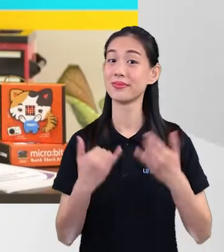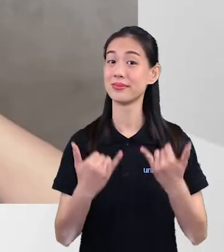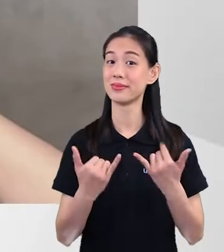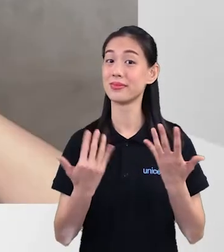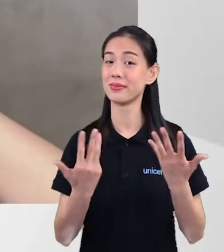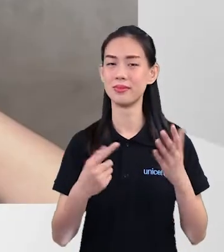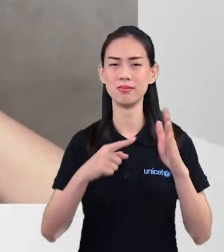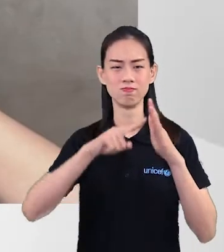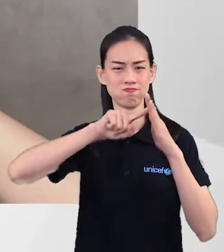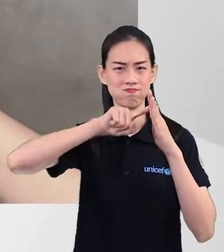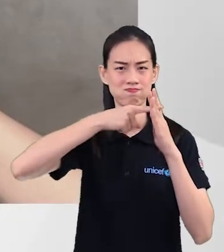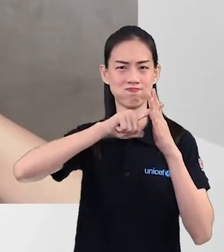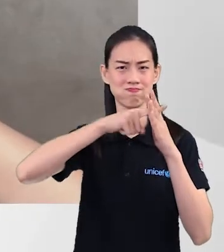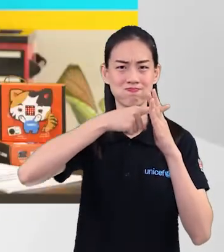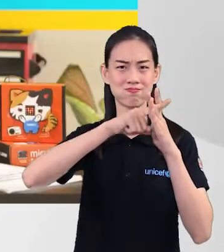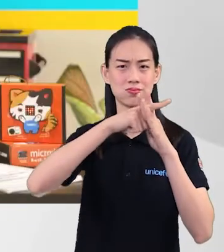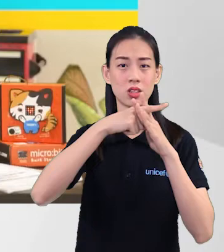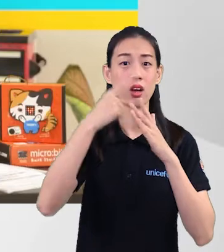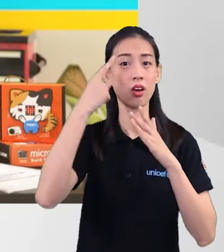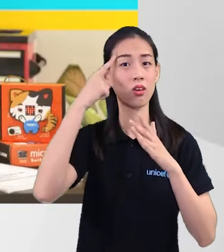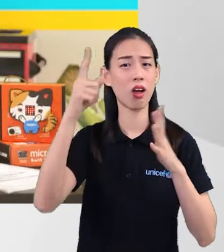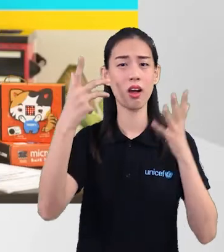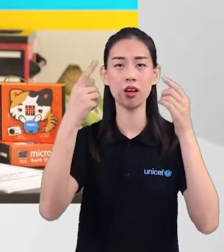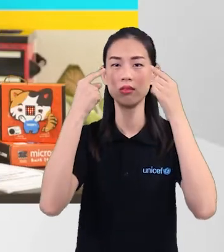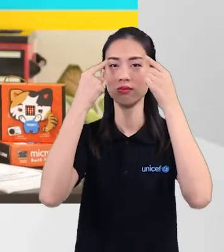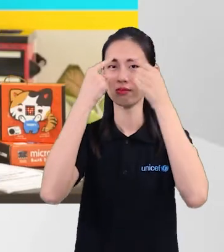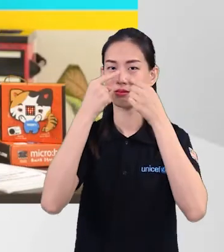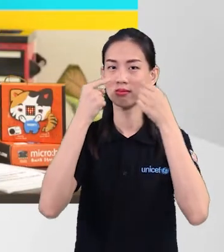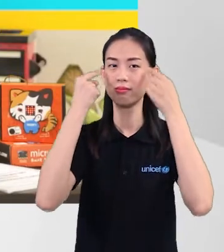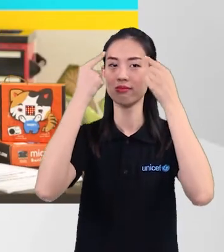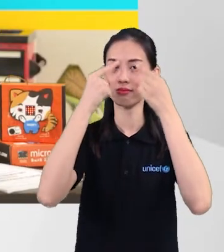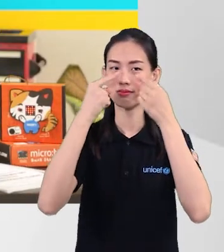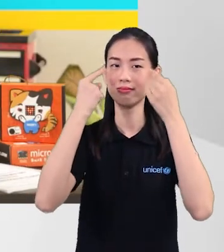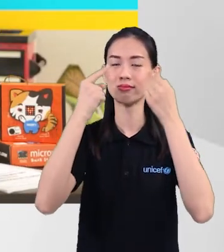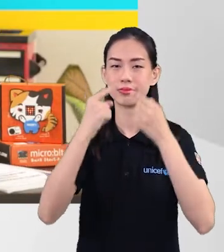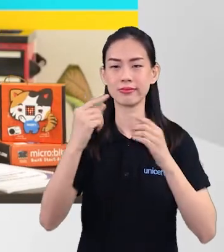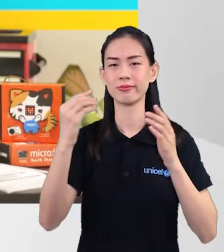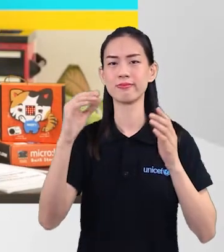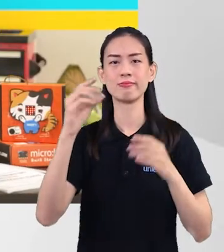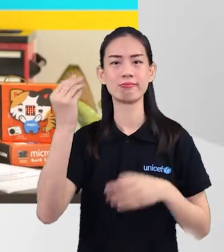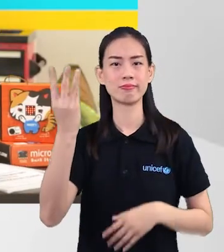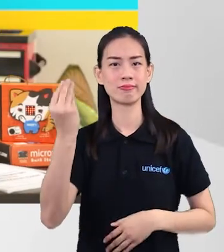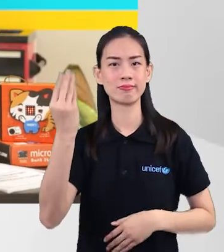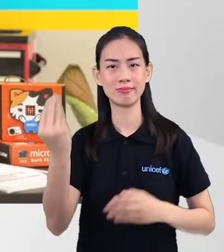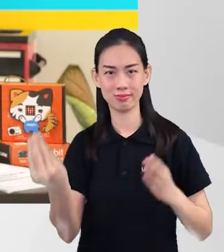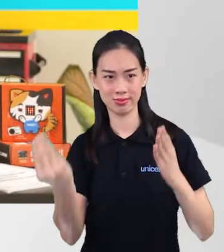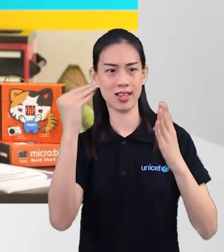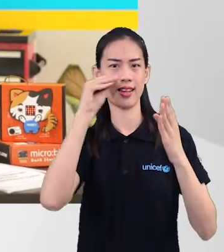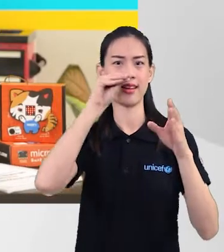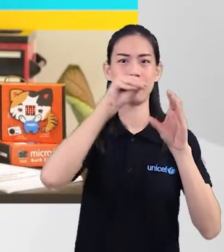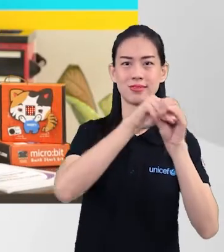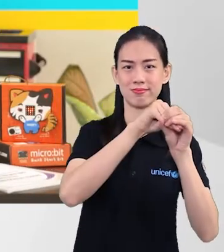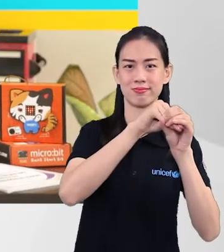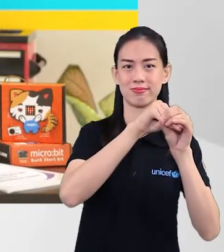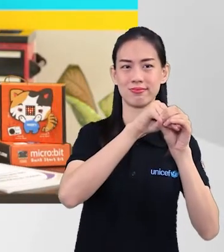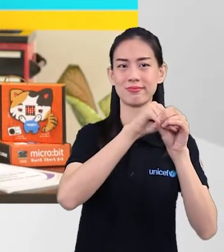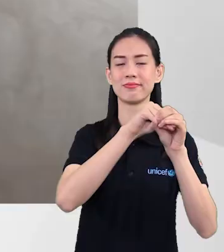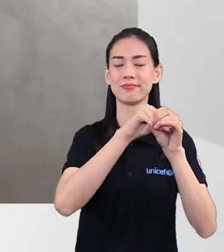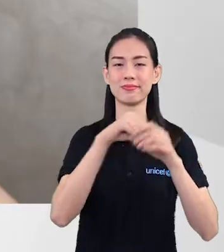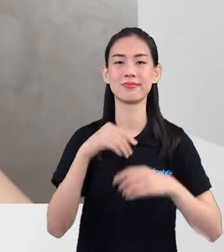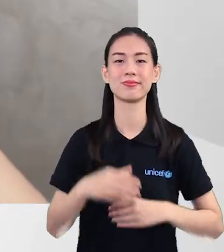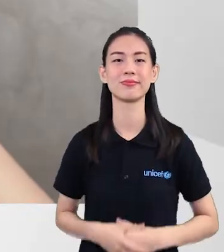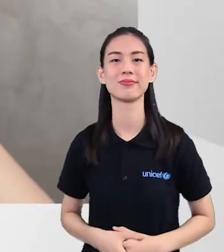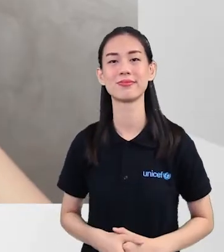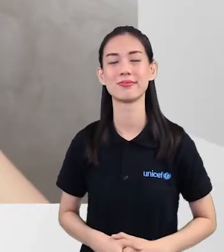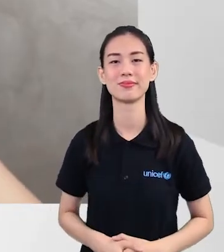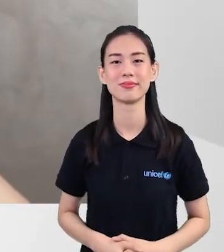Tebuk dua lubang kecil untuk mata serigala. Langkah kedua, kita bina lita yang akan menyalakan mata sang serigala. Masukkan satu LED pada setiap lubang